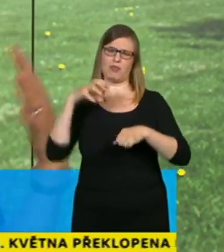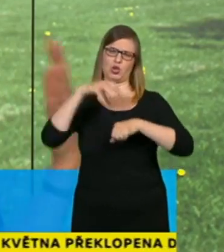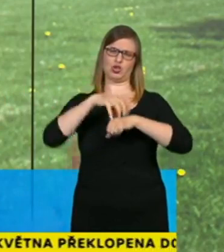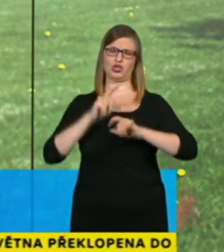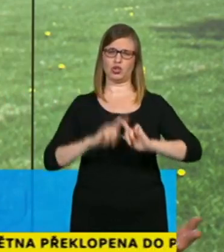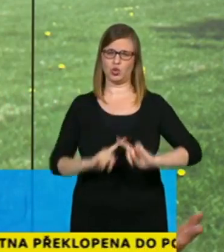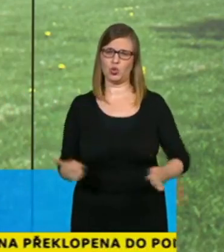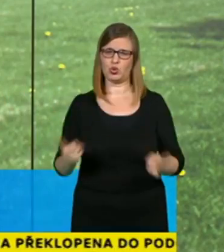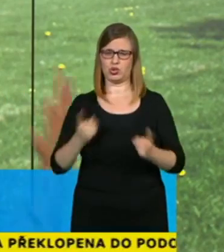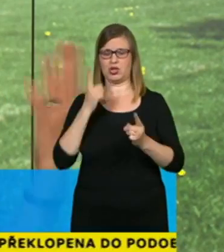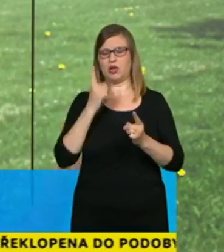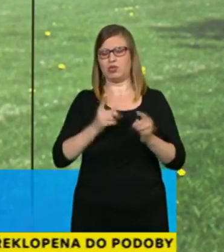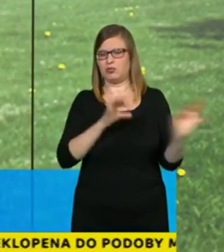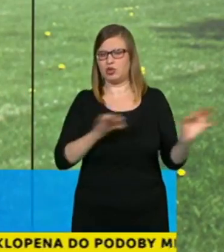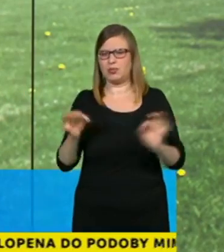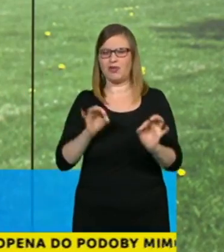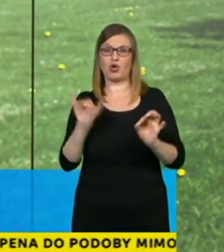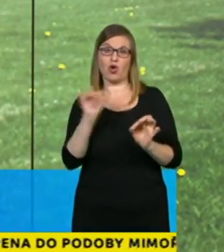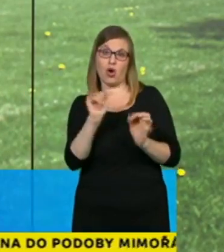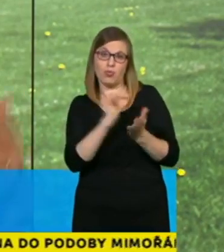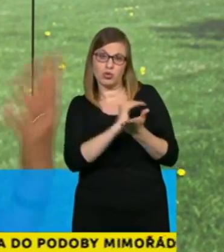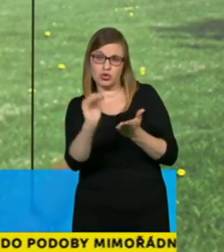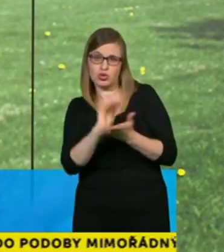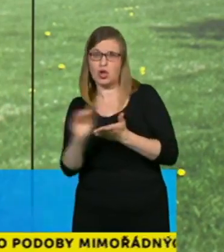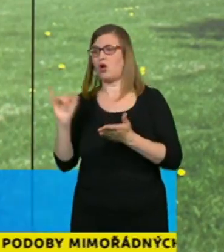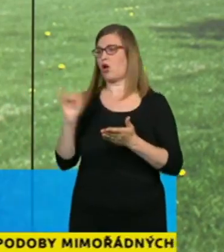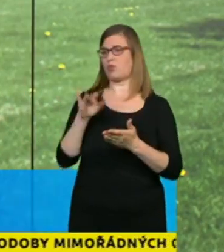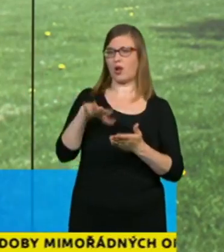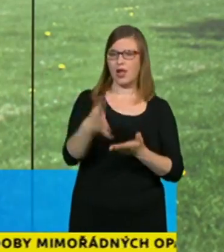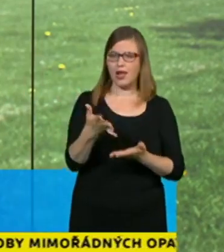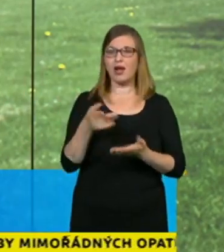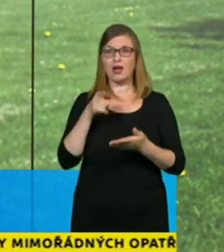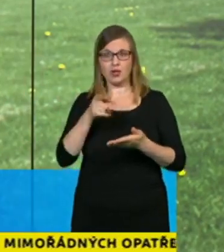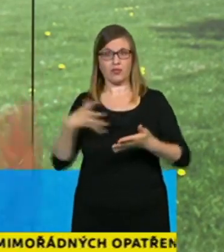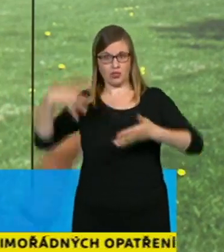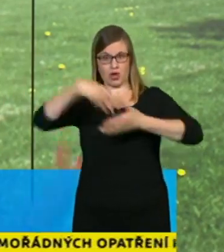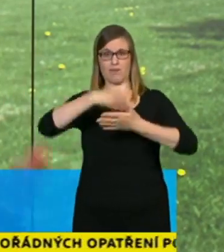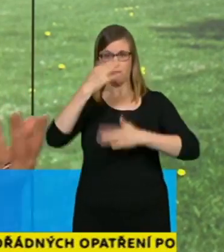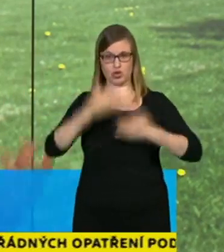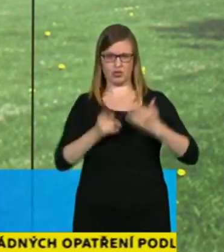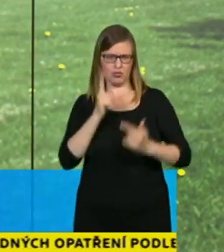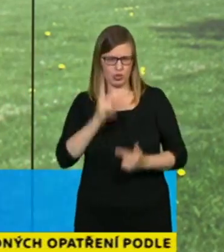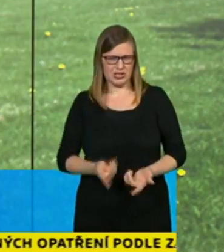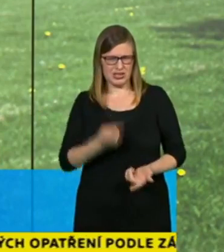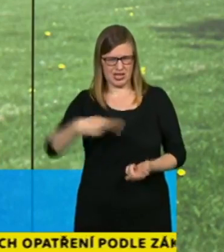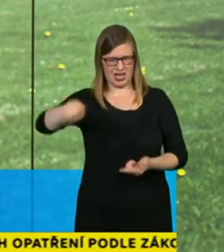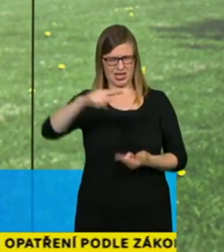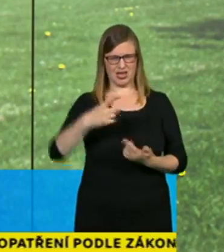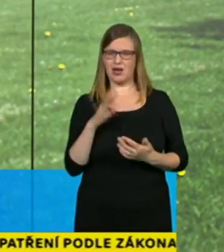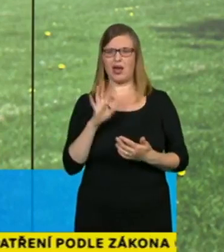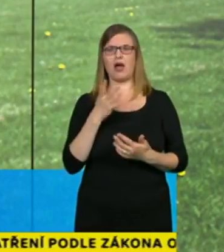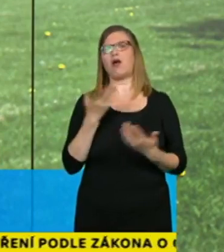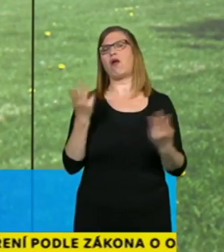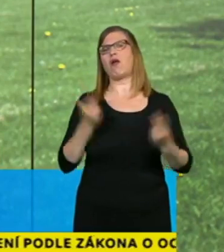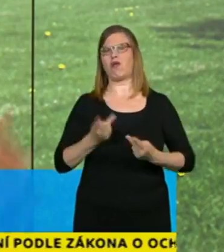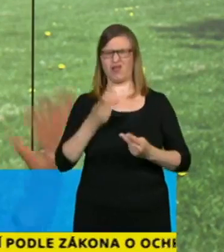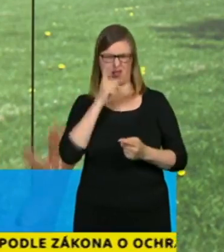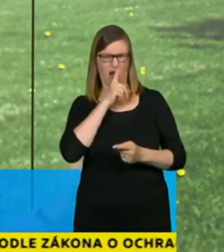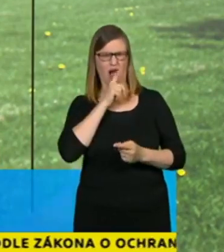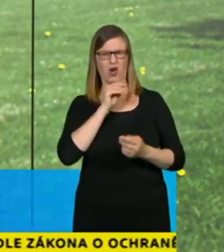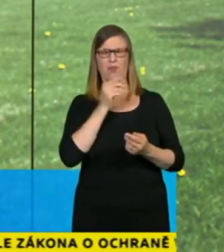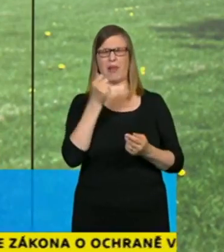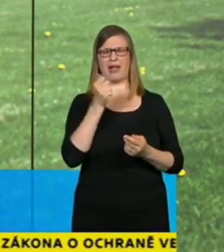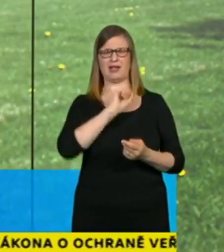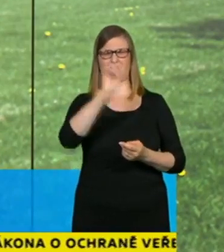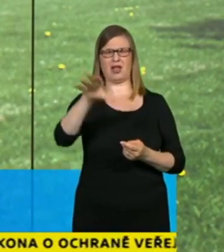koho, v jaké výši, bude to obrovská částka, musíme to zasadit do případných jednáních o rozpočtu, protože to